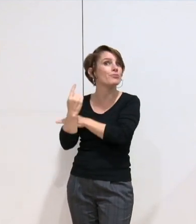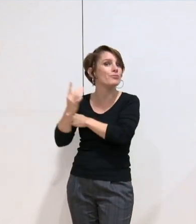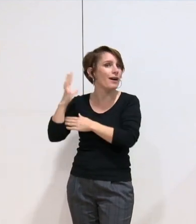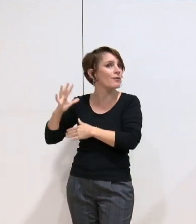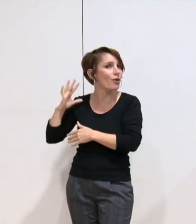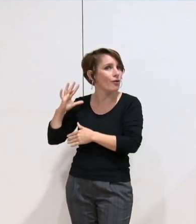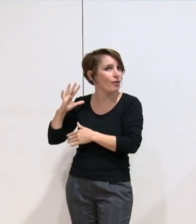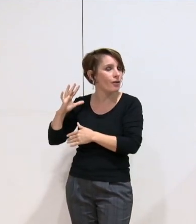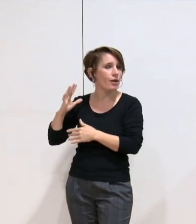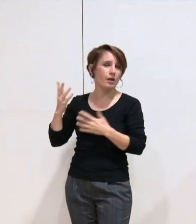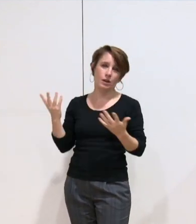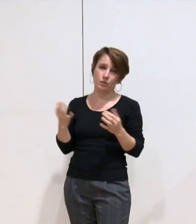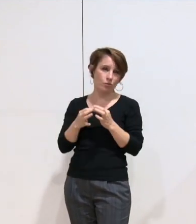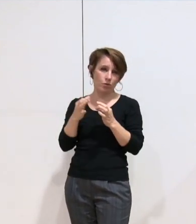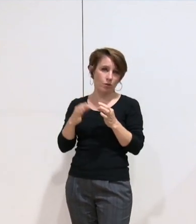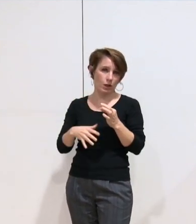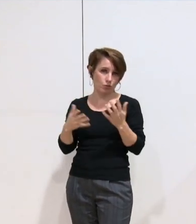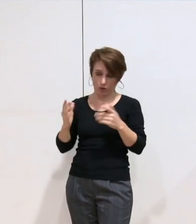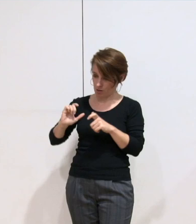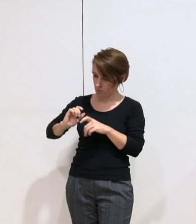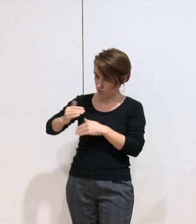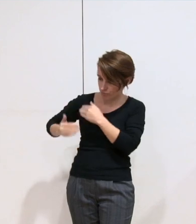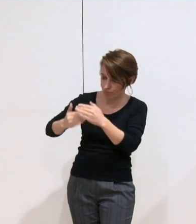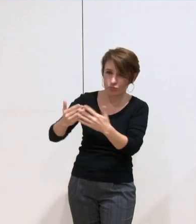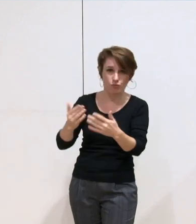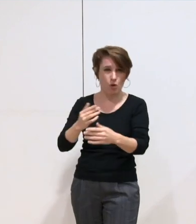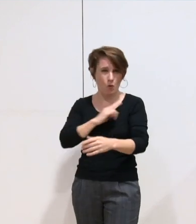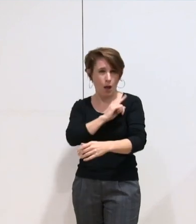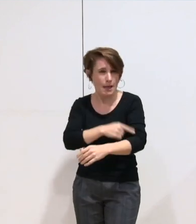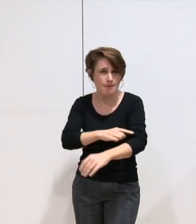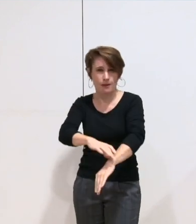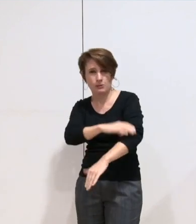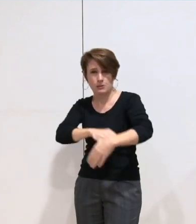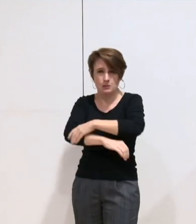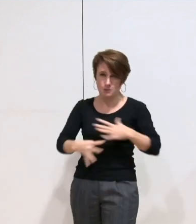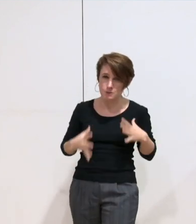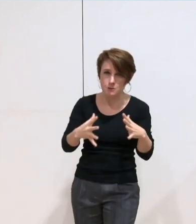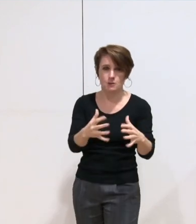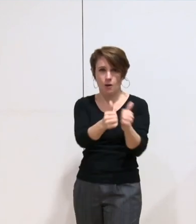a été collective, qui a été mise dans cette mission, permet